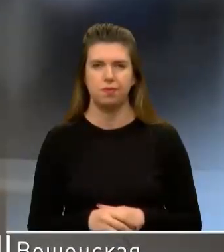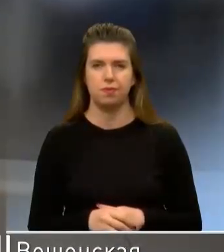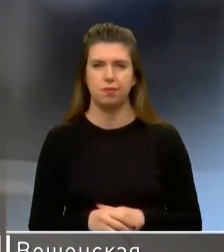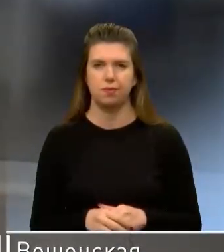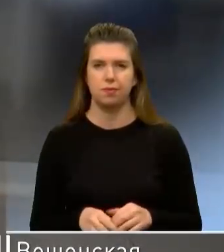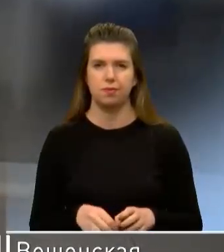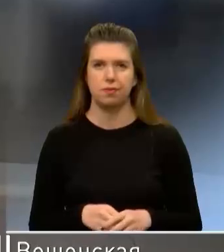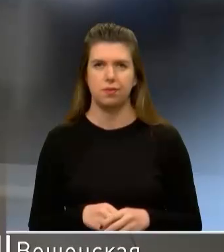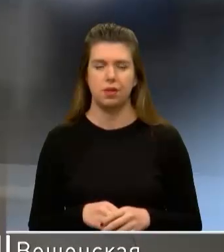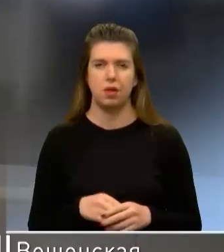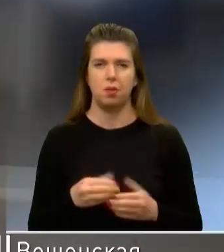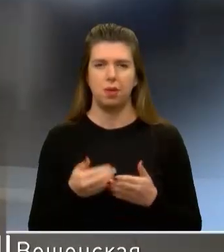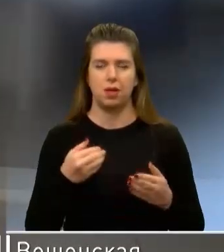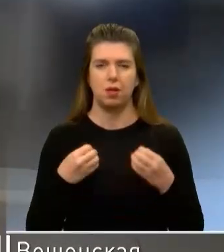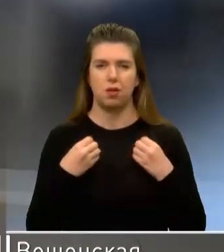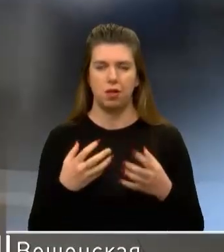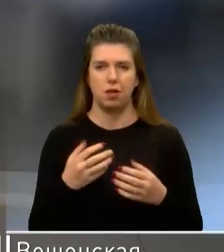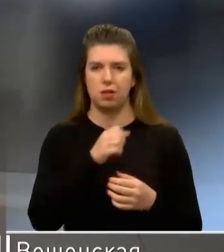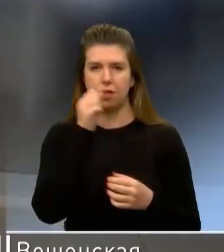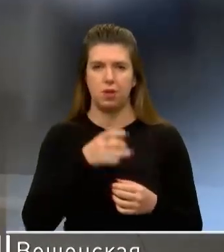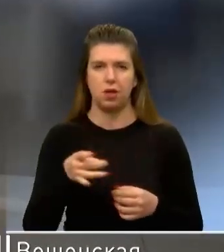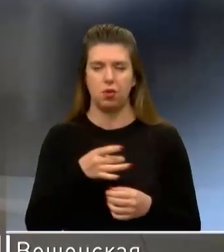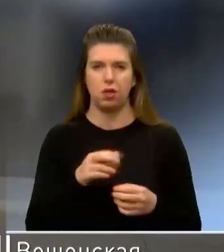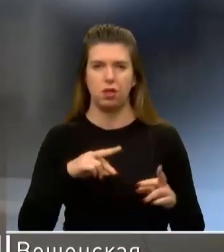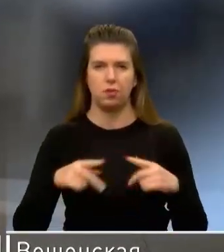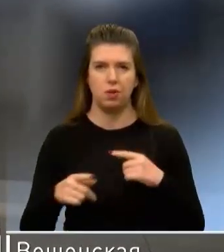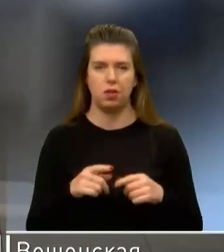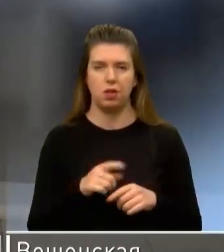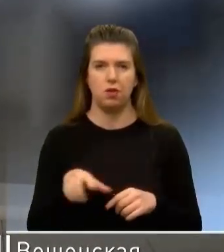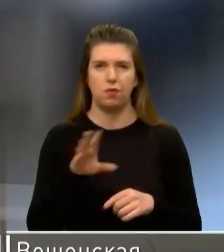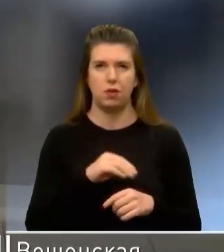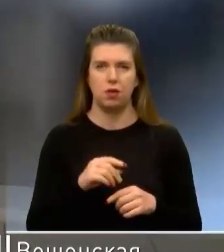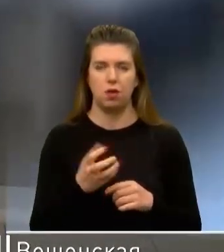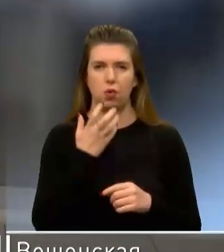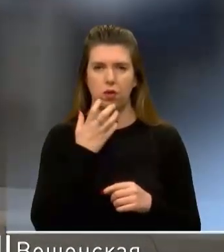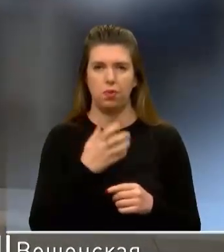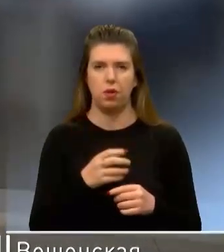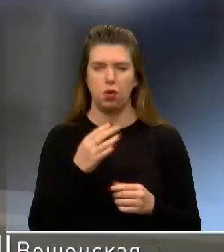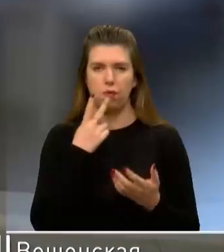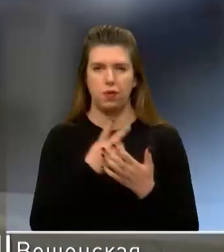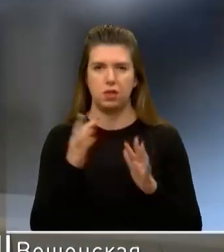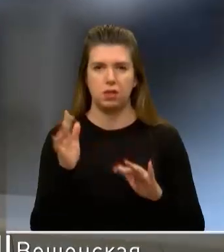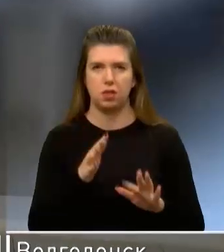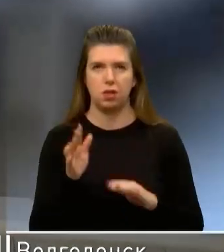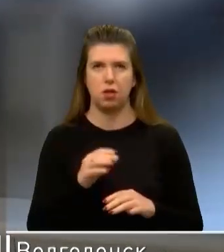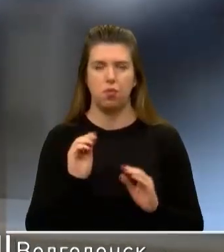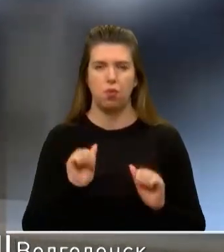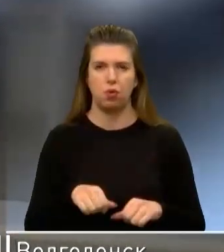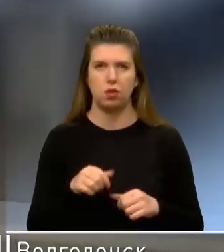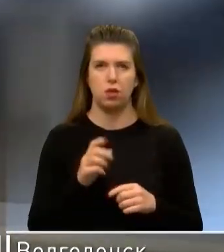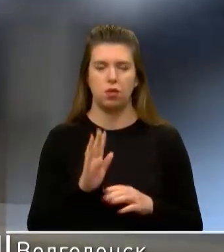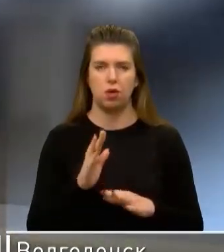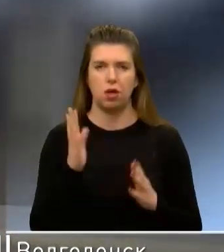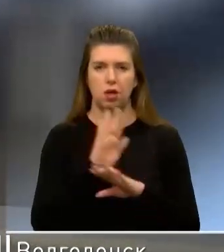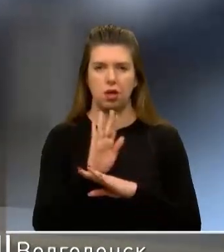надону в канун праздников зима в регионе сменила Гнев на Оттепель и увидеть снег смогут разве